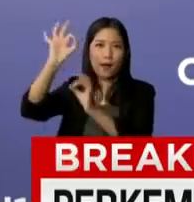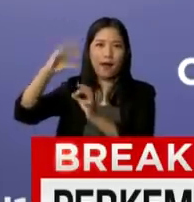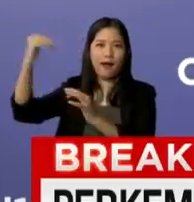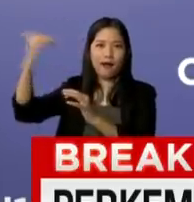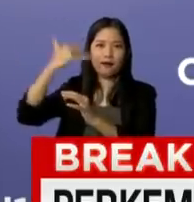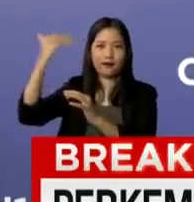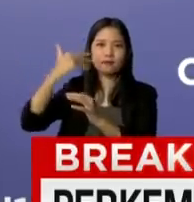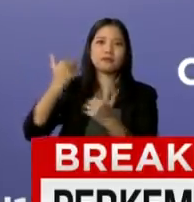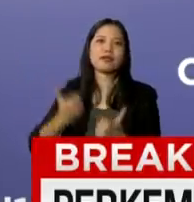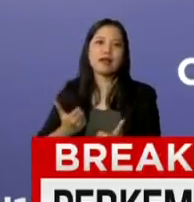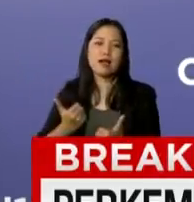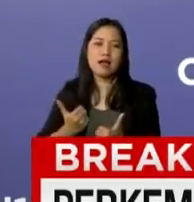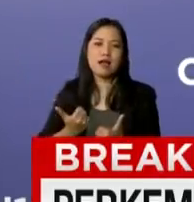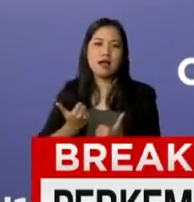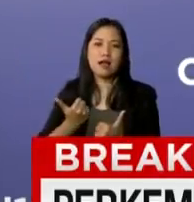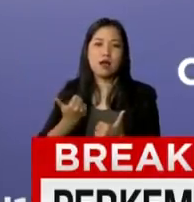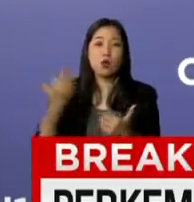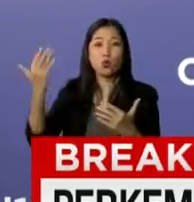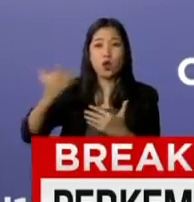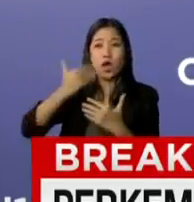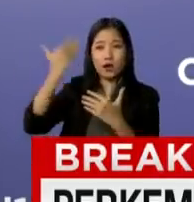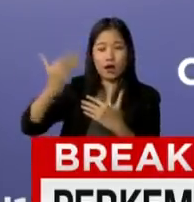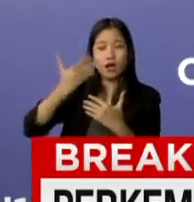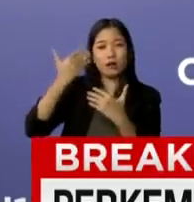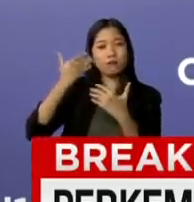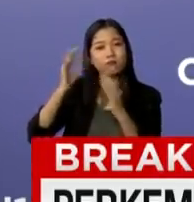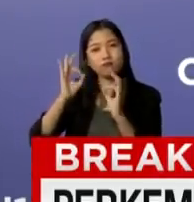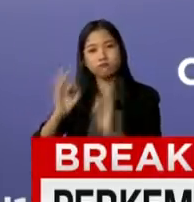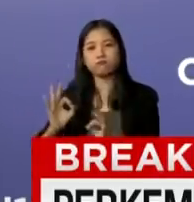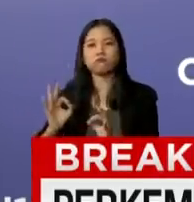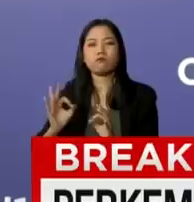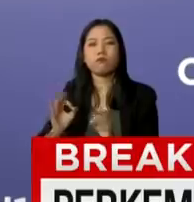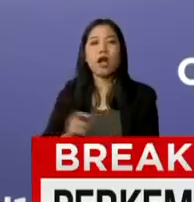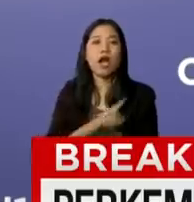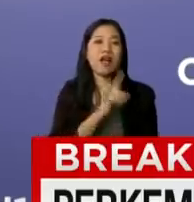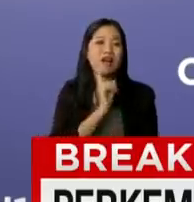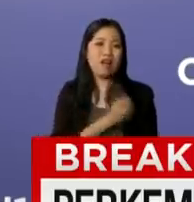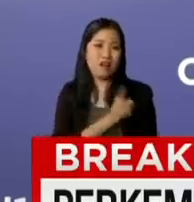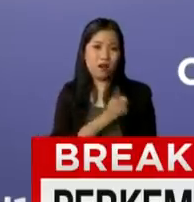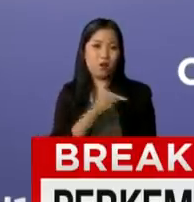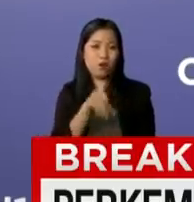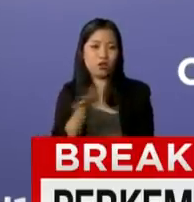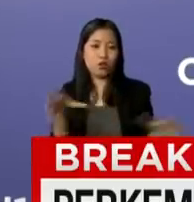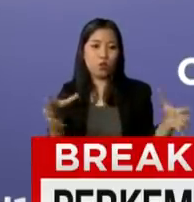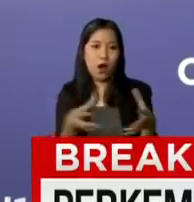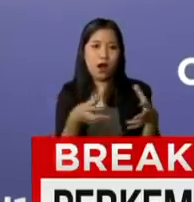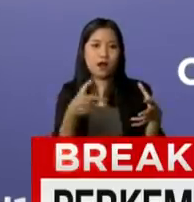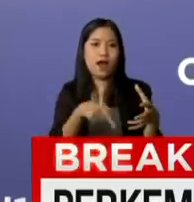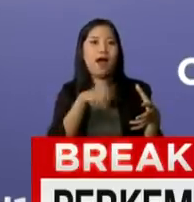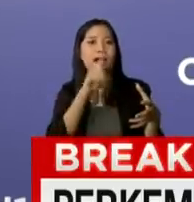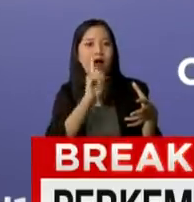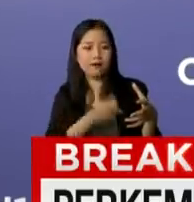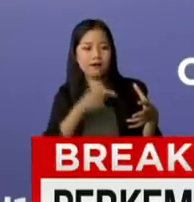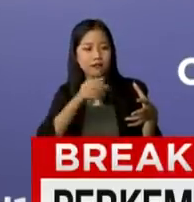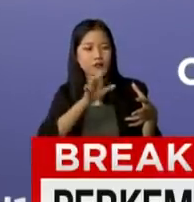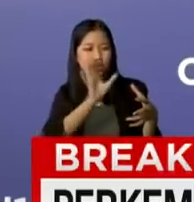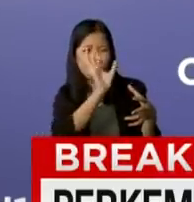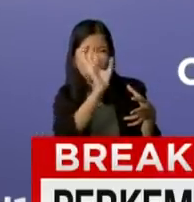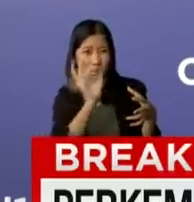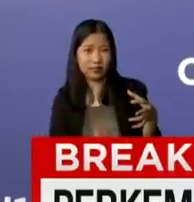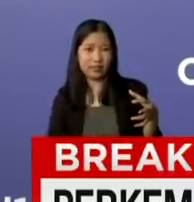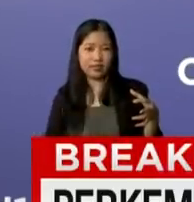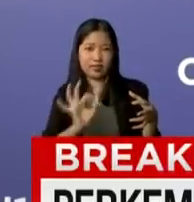Pergerakan udara yang baik sehingga kalau di ruangan itu kita temukan droplet